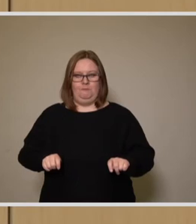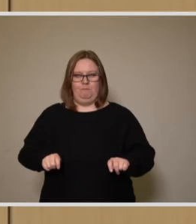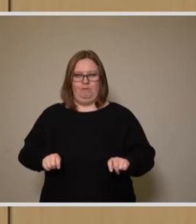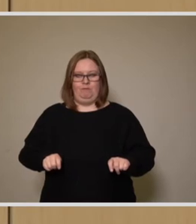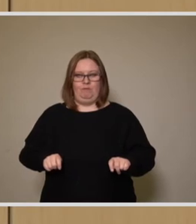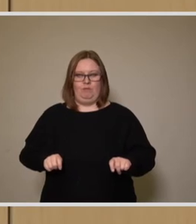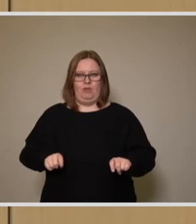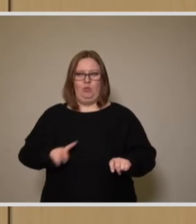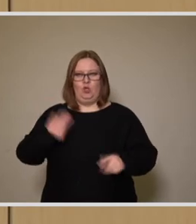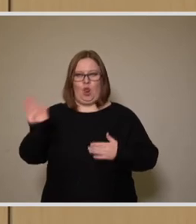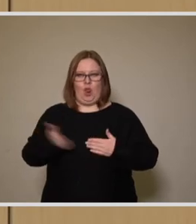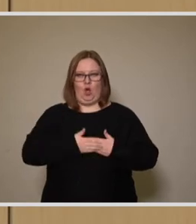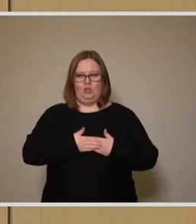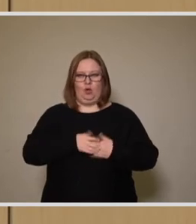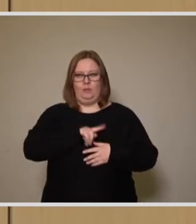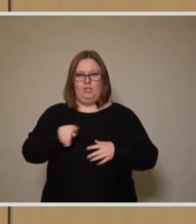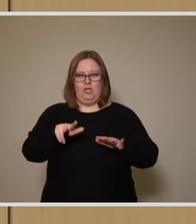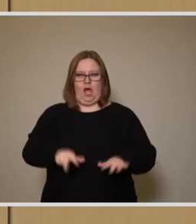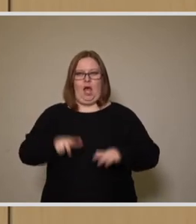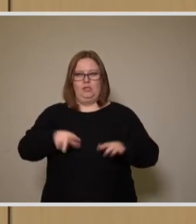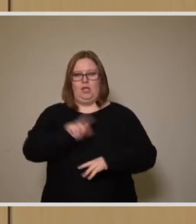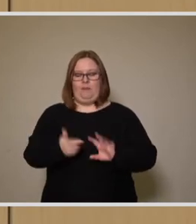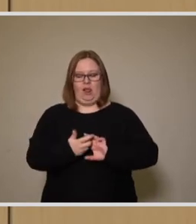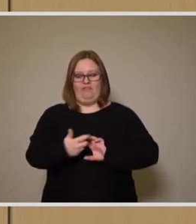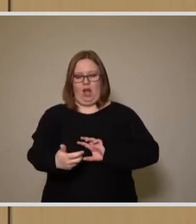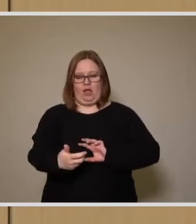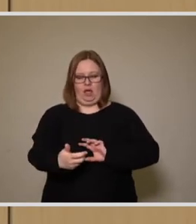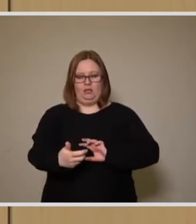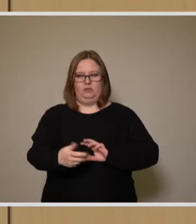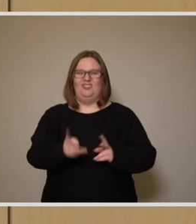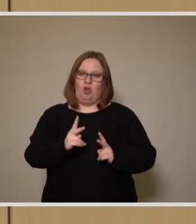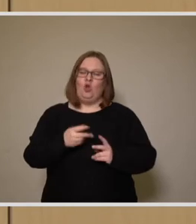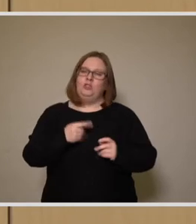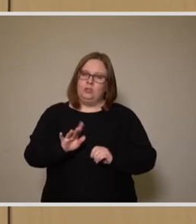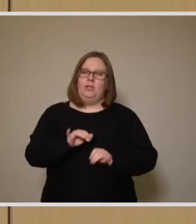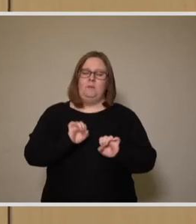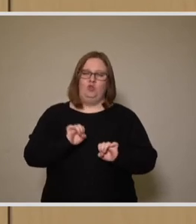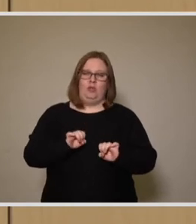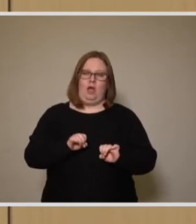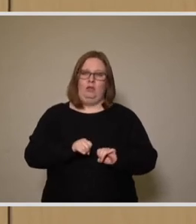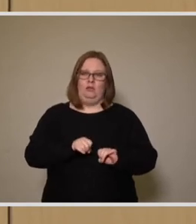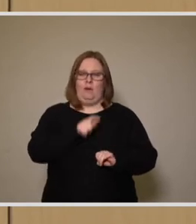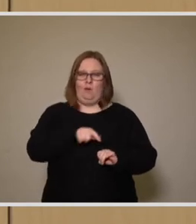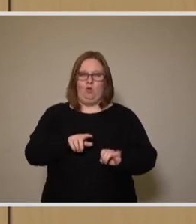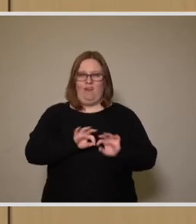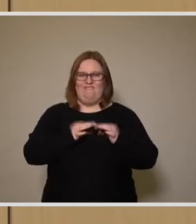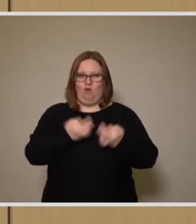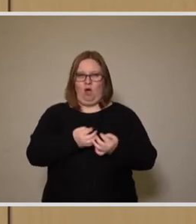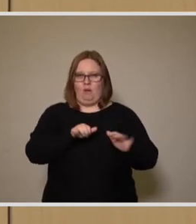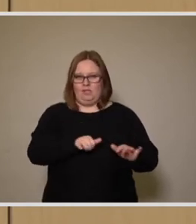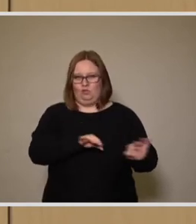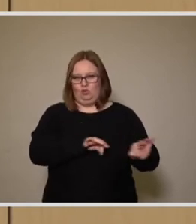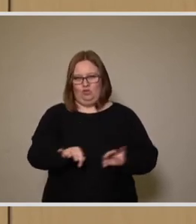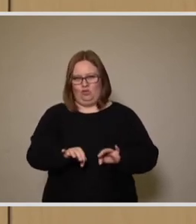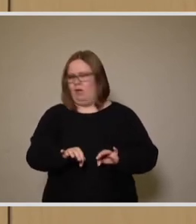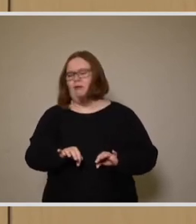ja den Lockdown bis zum 18. April verlängert haben, hätten wir zwar rechtlich trotzdem die Möglichkeit gehabt, das Bürgerforum am 16.